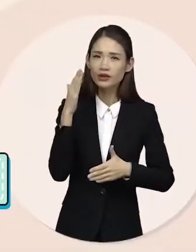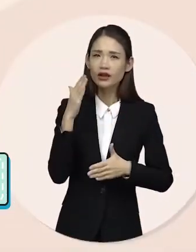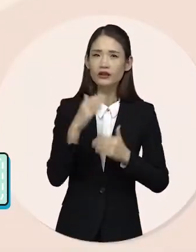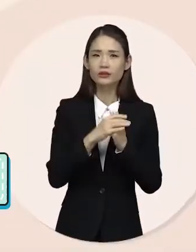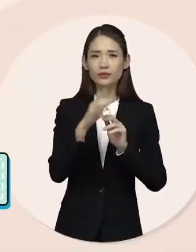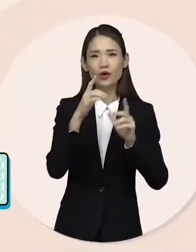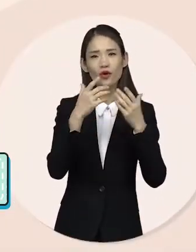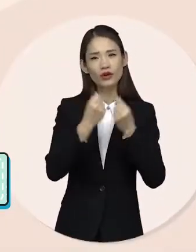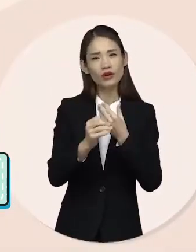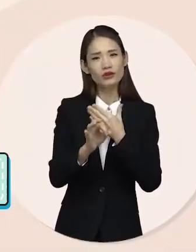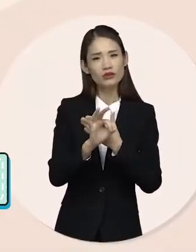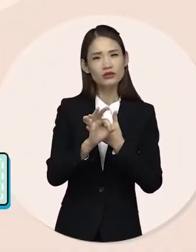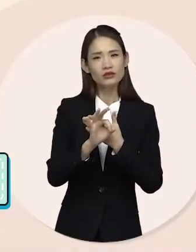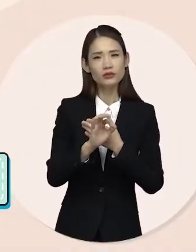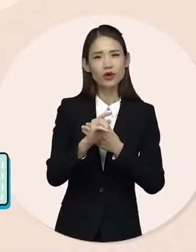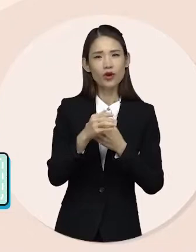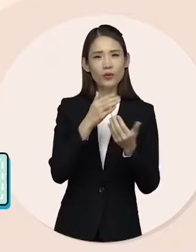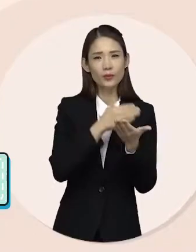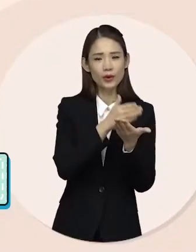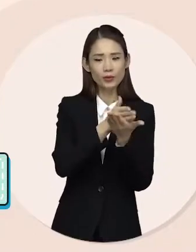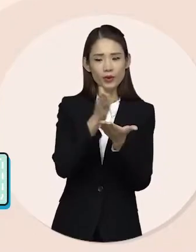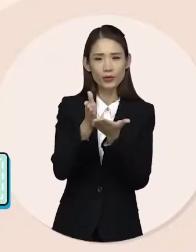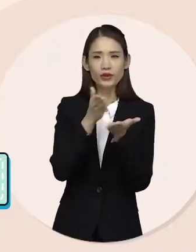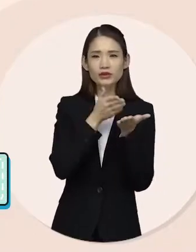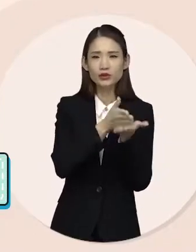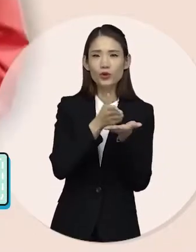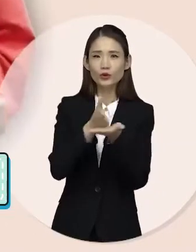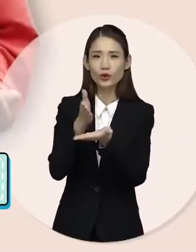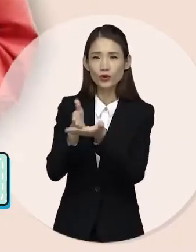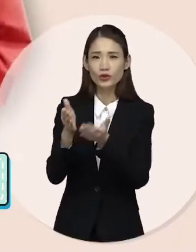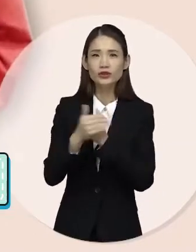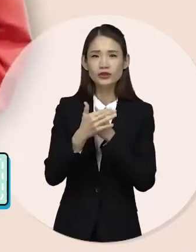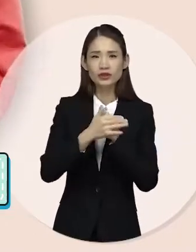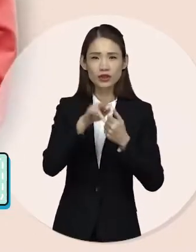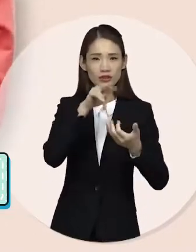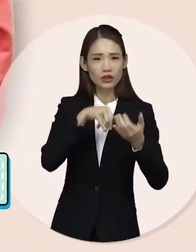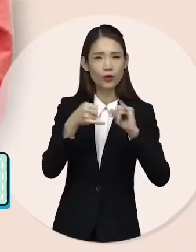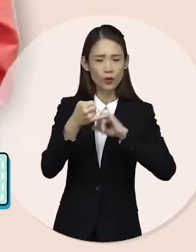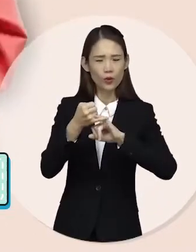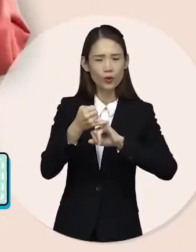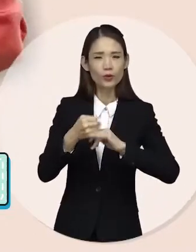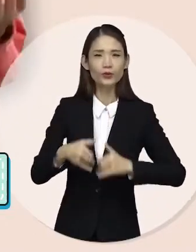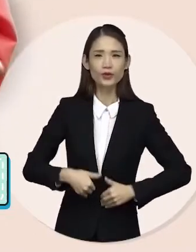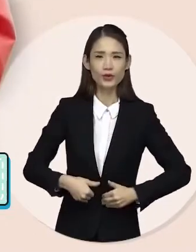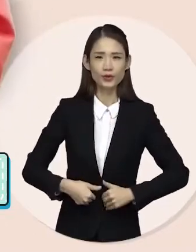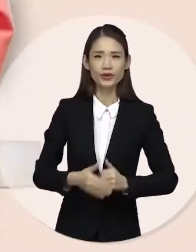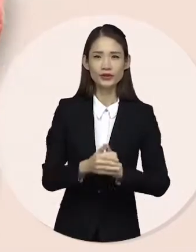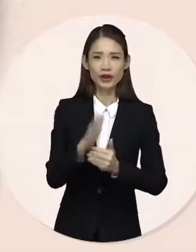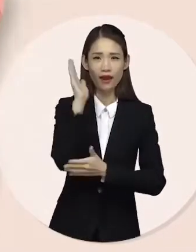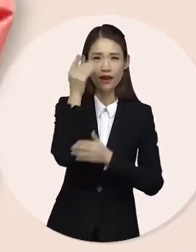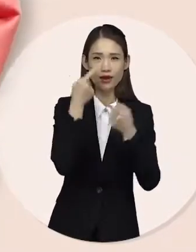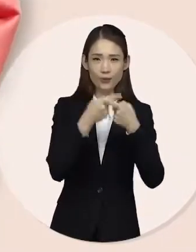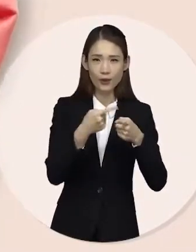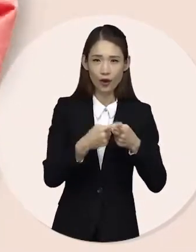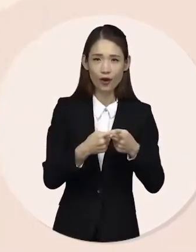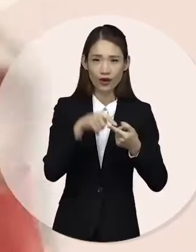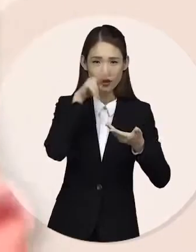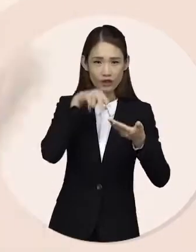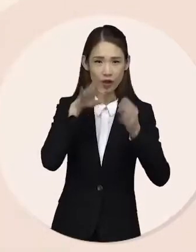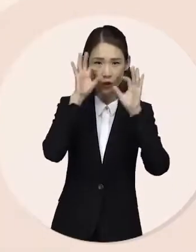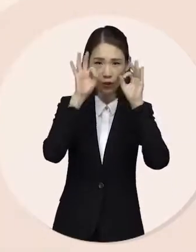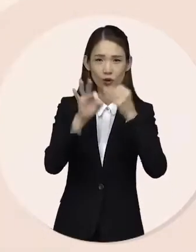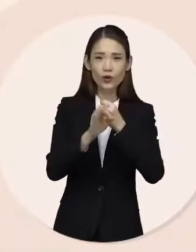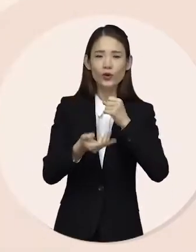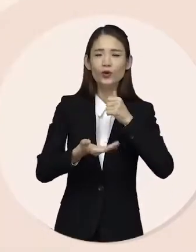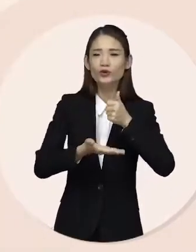시각장애인 학생 경우에 뭐 어떤 것들을 이제 요청을 해야 되는데 그 강의평가를 보는 게 정말 저에겐 필수적이었어요. 그래서 강의평가를 보는 걸